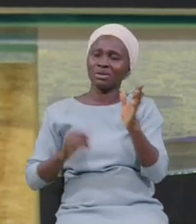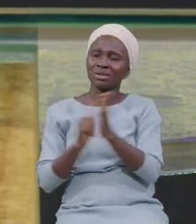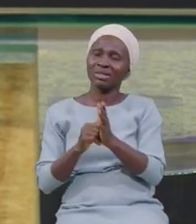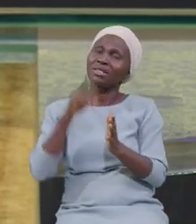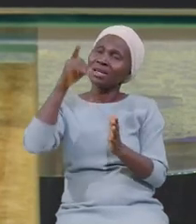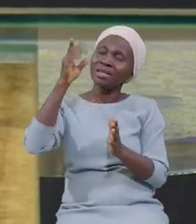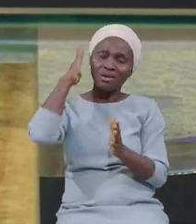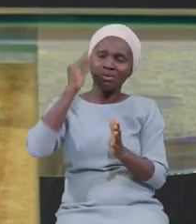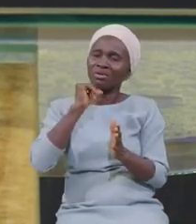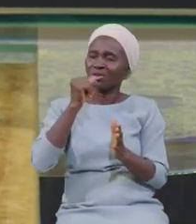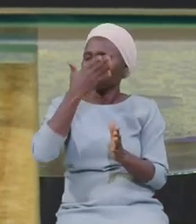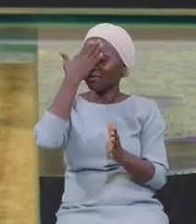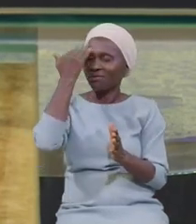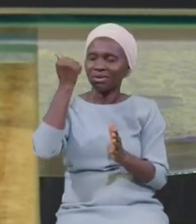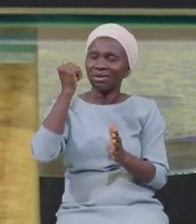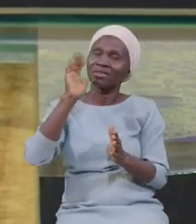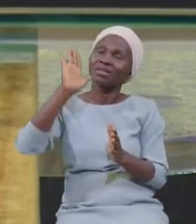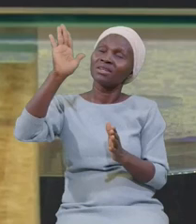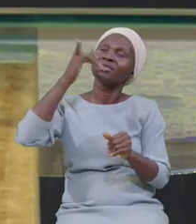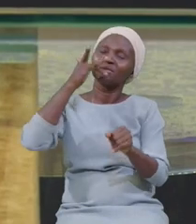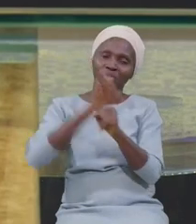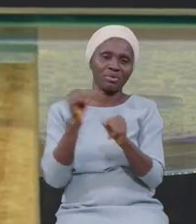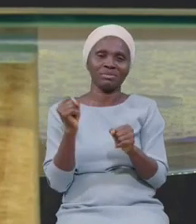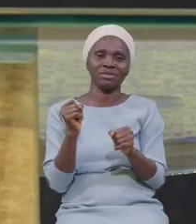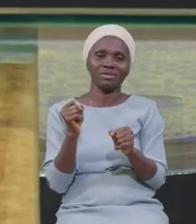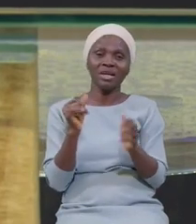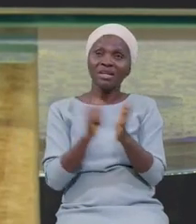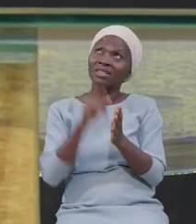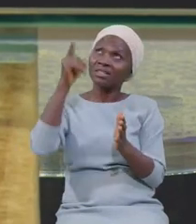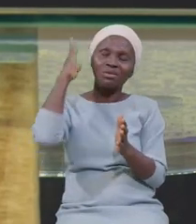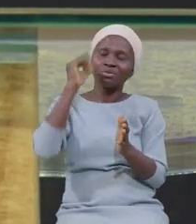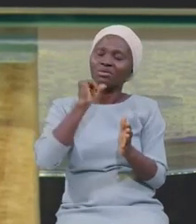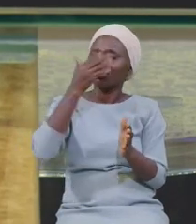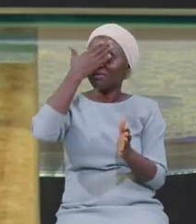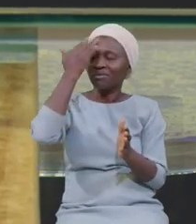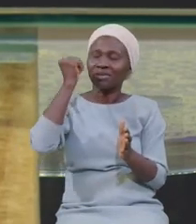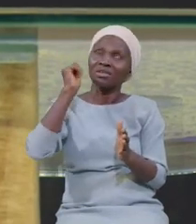qu'il n'oublie pas ses promesses, qu'il n'oublie pas son peuple,